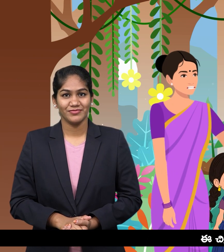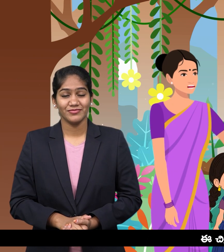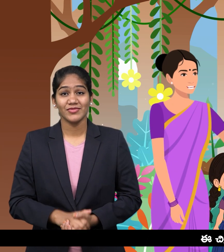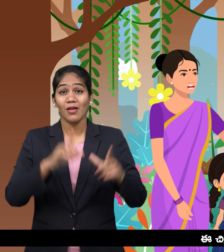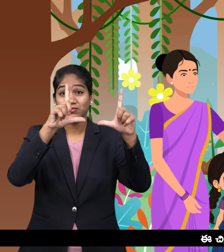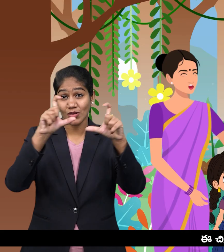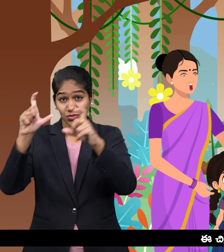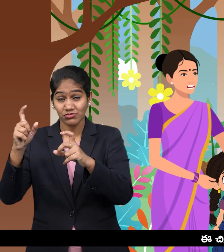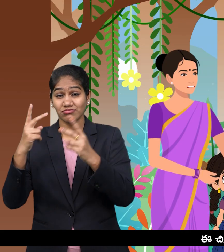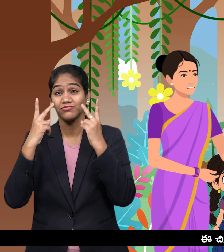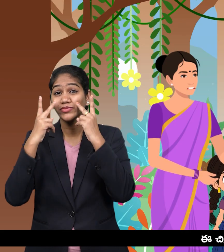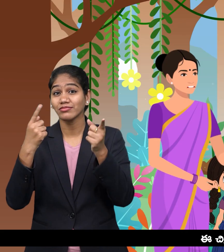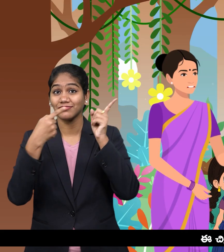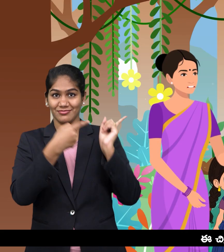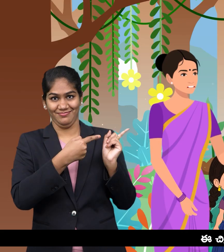ఈ చిత్రాలను చూడండి.